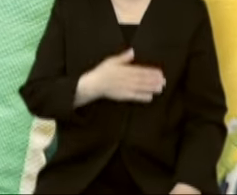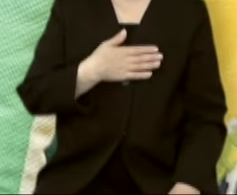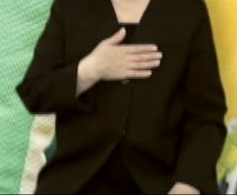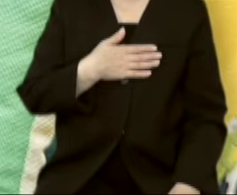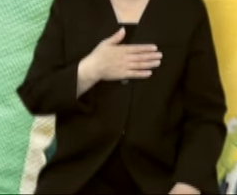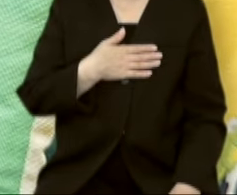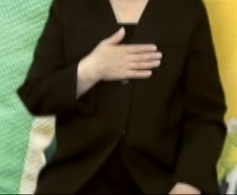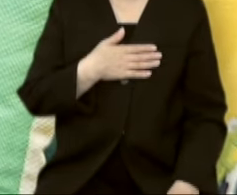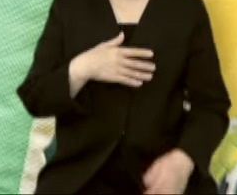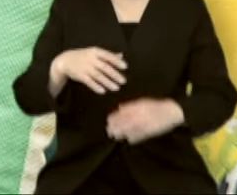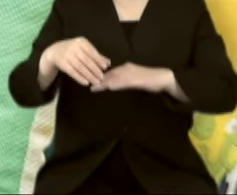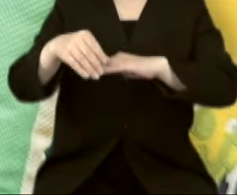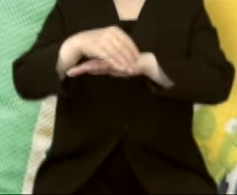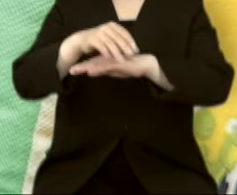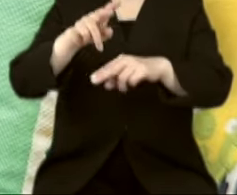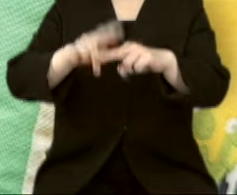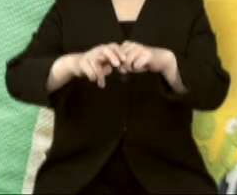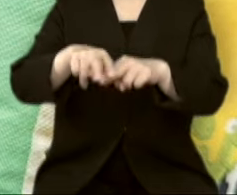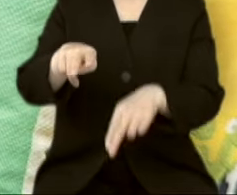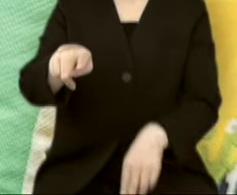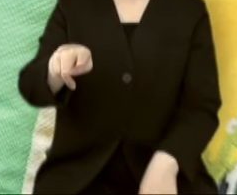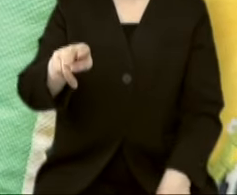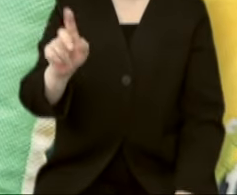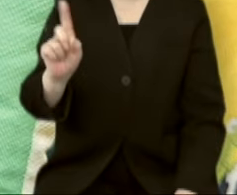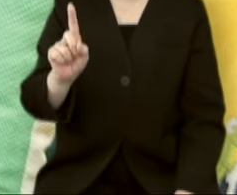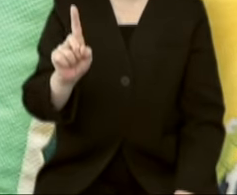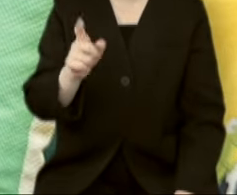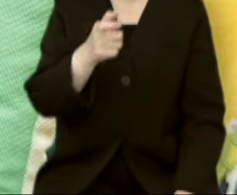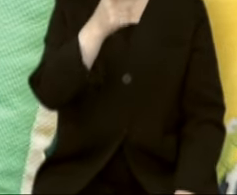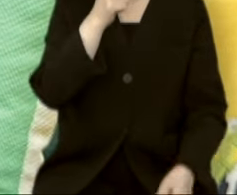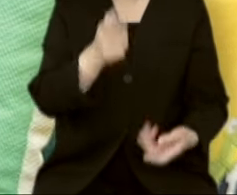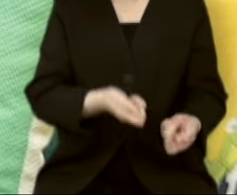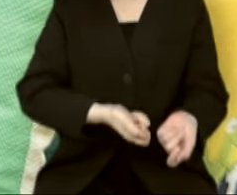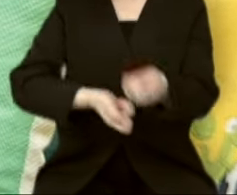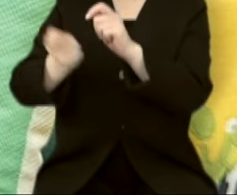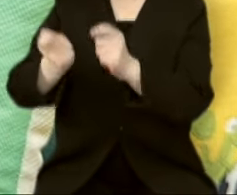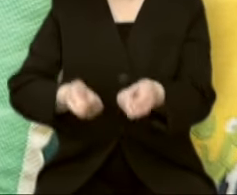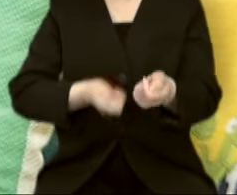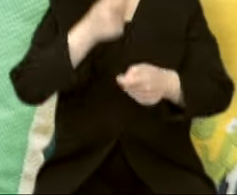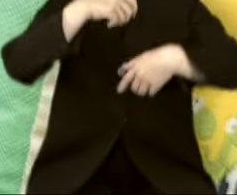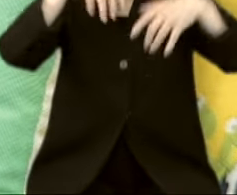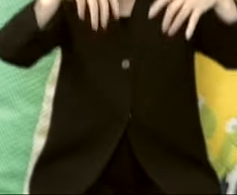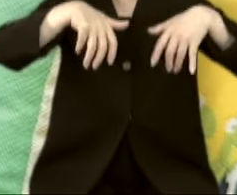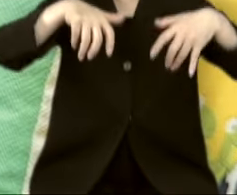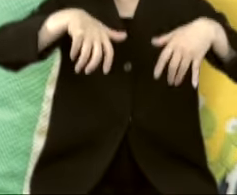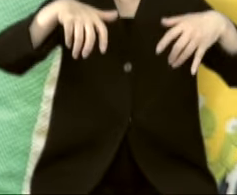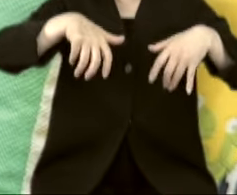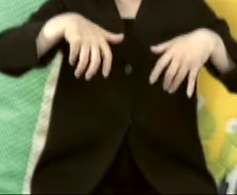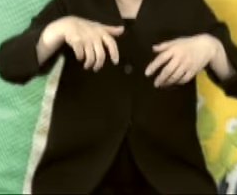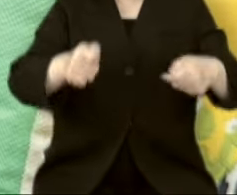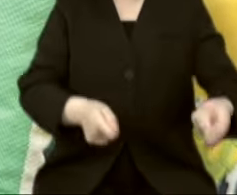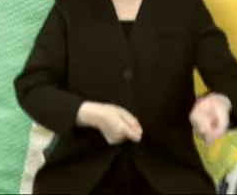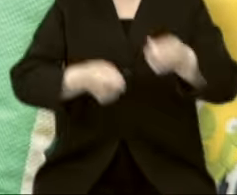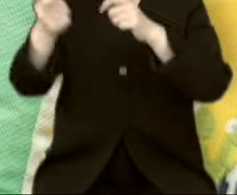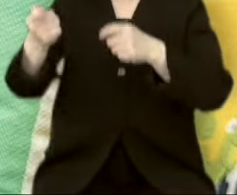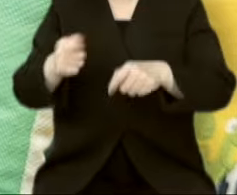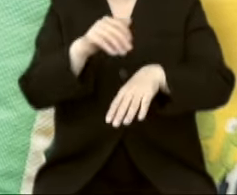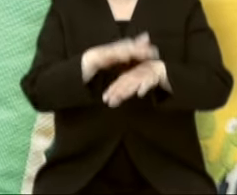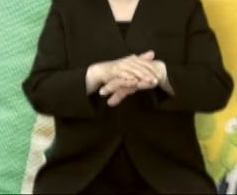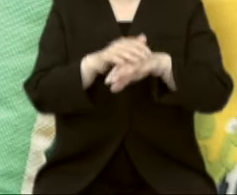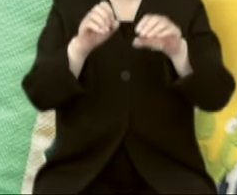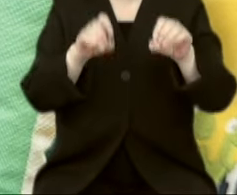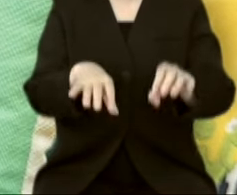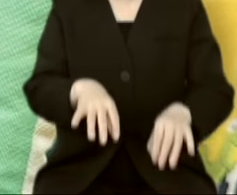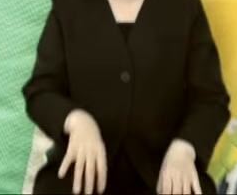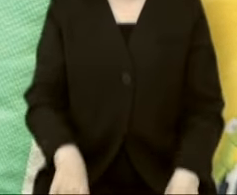마루에 대청 마루에 앉아서 그걸 보면서 물은 계속 퍼내시는데 비는 계속 오니까 이게 아무리 퍼내도 이게 소용이